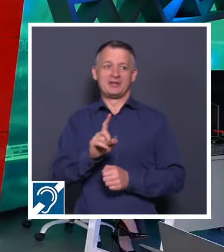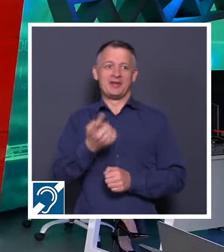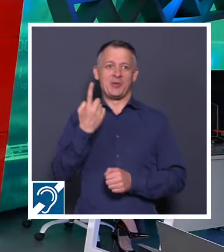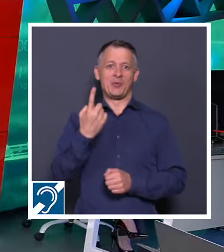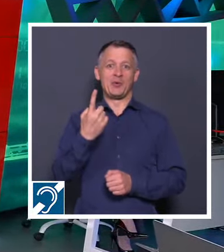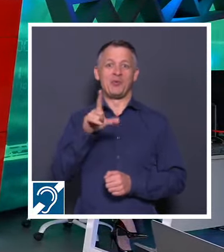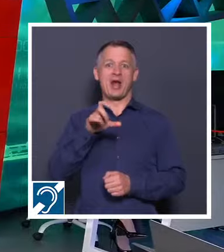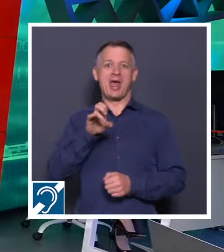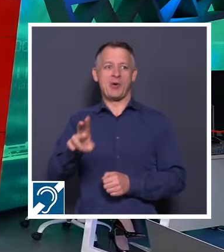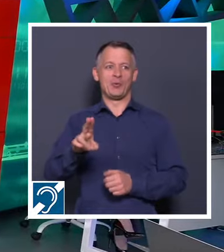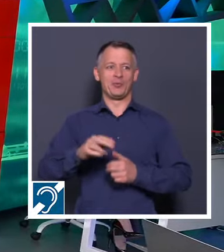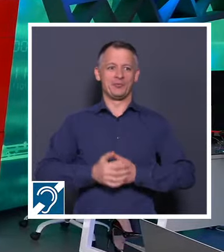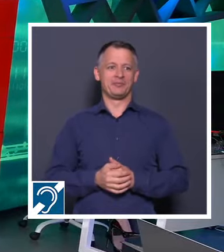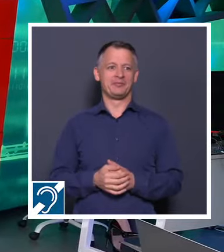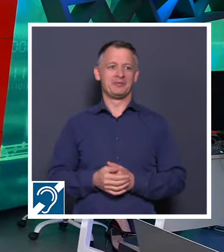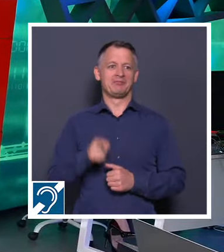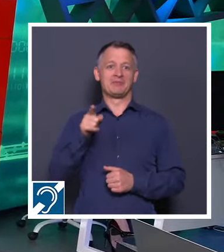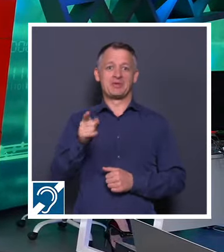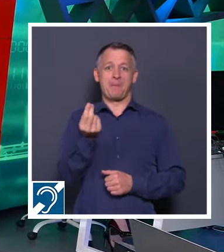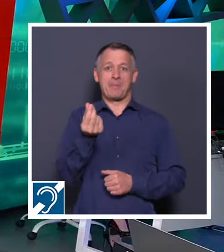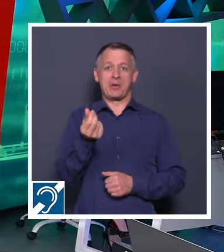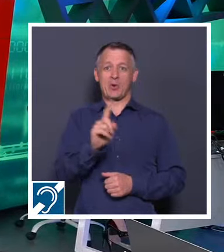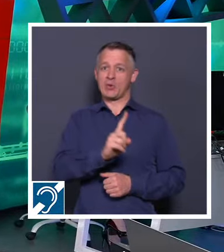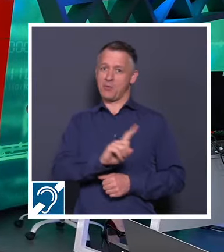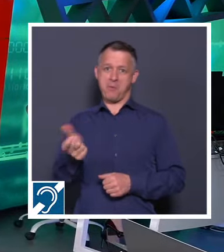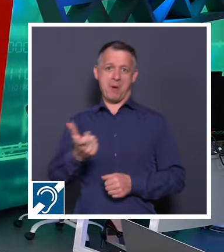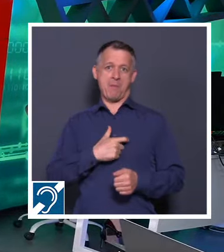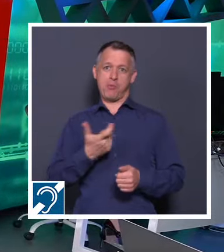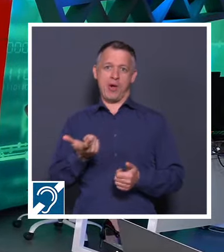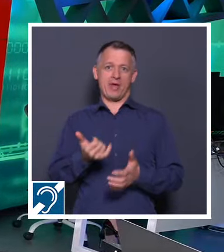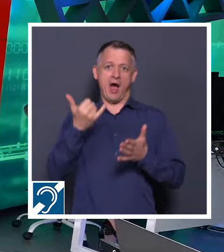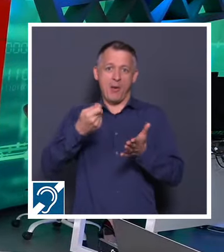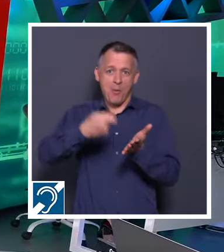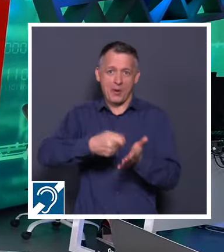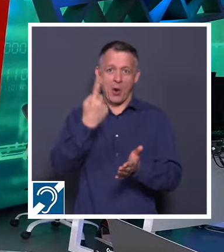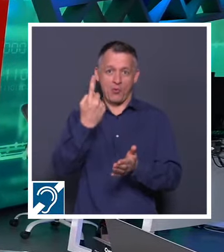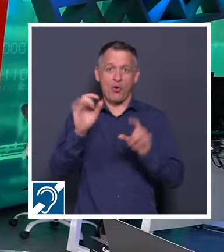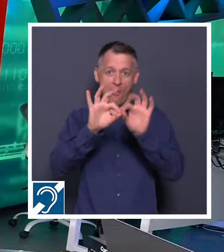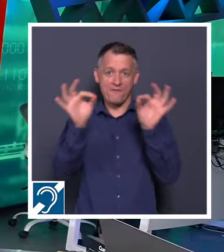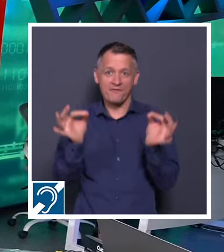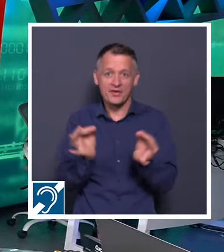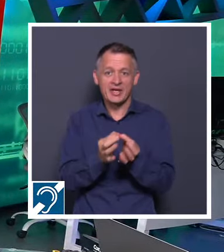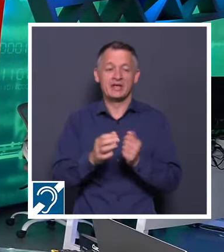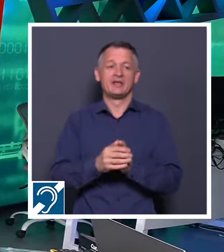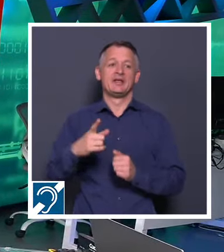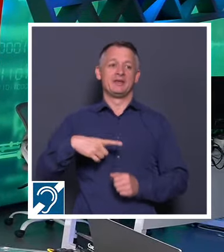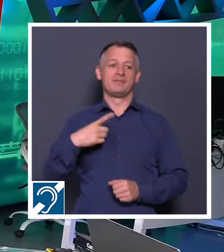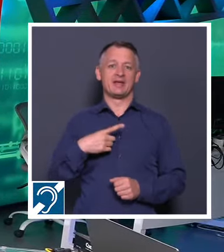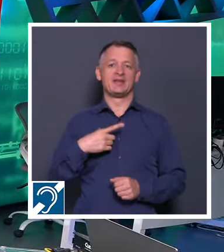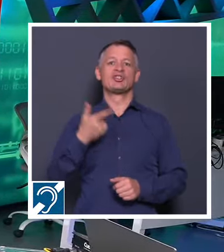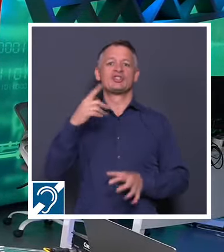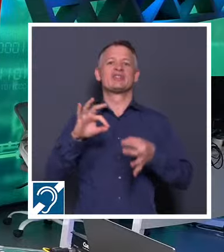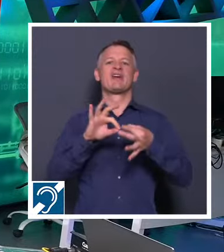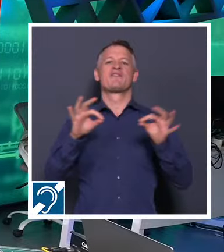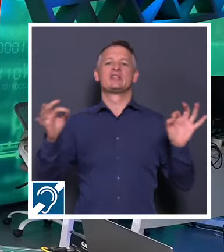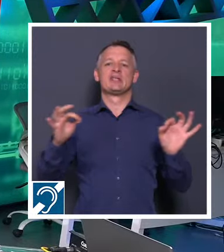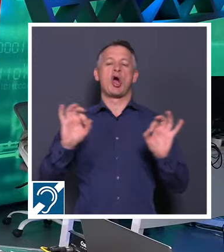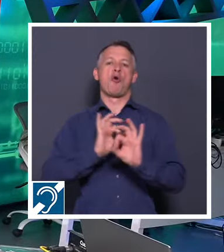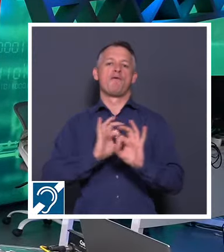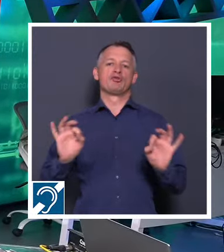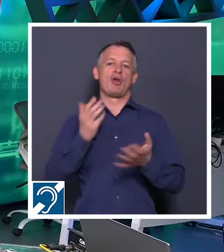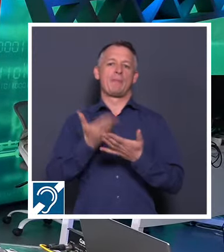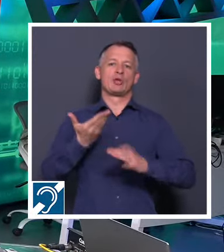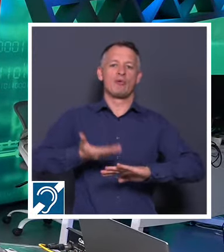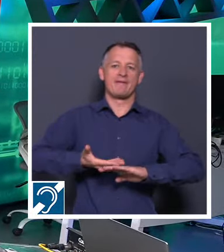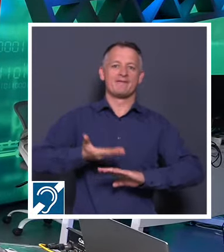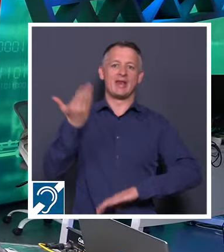covrigul de un leu. O astfel de bancnotă nu mai poate cumpăra acum un covrig. Este și definiția oficială a